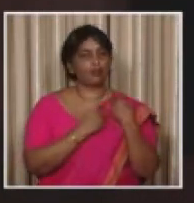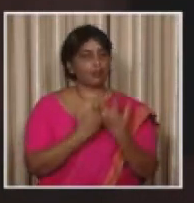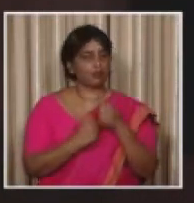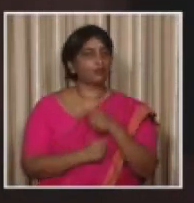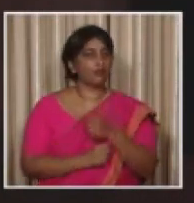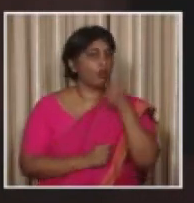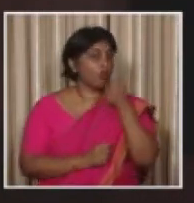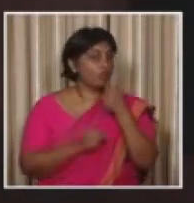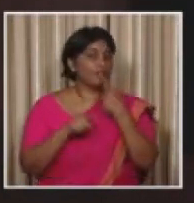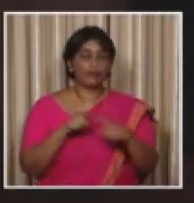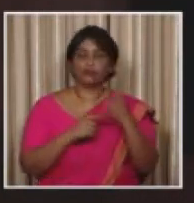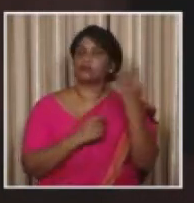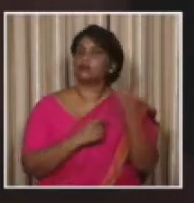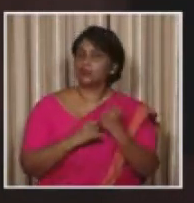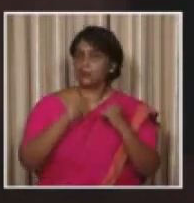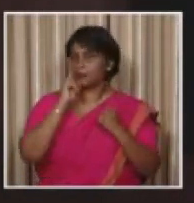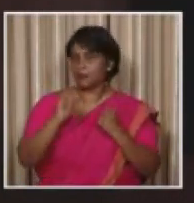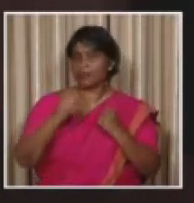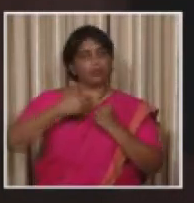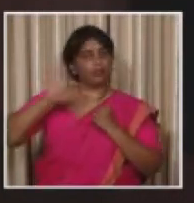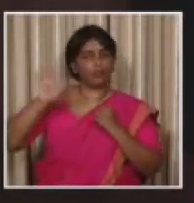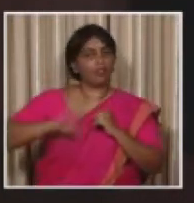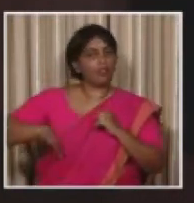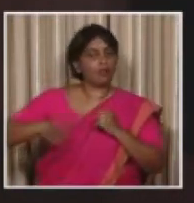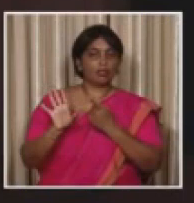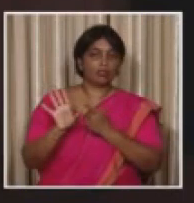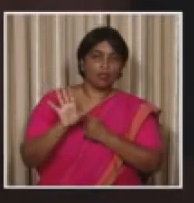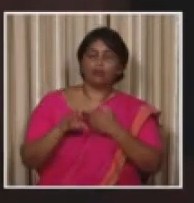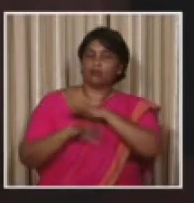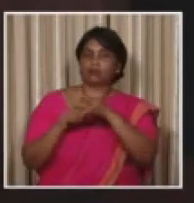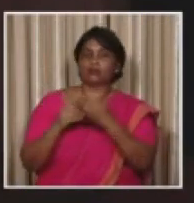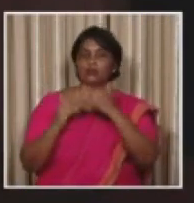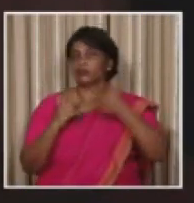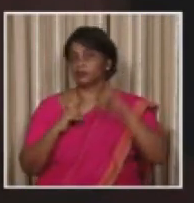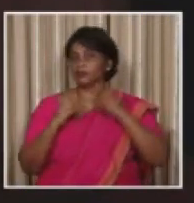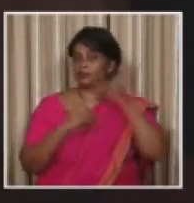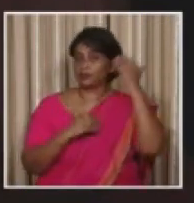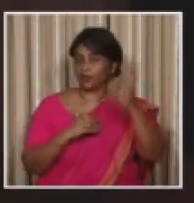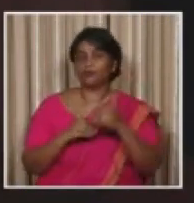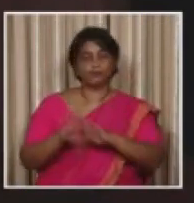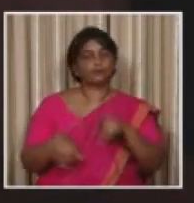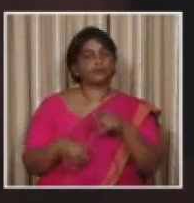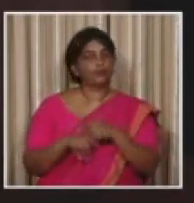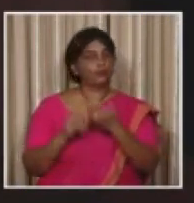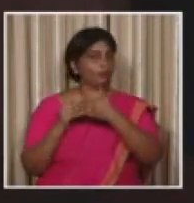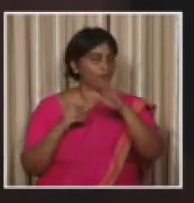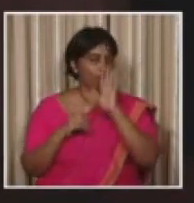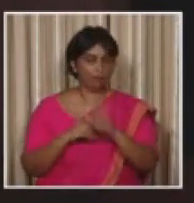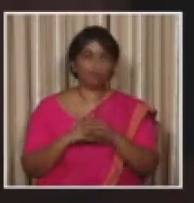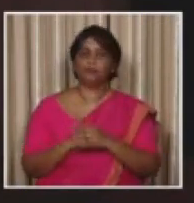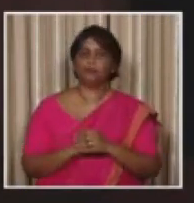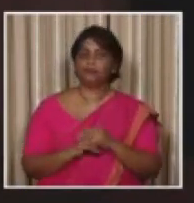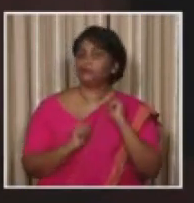ඕනේ හොඳ දේ පමණක් ලබාගෙන නරක දේ අපේ දරුවන්ගෙන් තරුණයා තරුණියන්ගෙන් අනාගතයේ අනාගත පරම්පරාවෙන් ඈත් කරලා තියන්නට